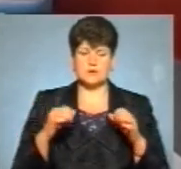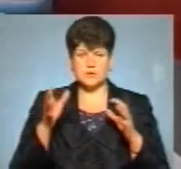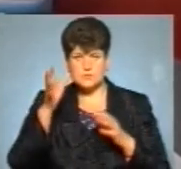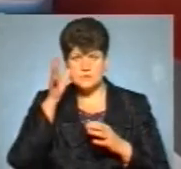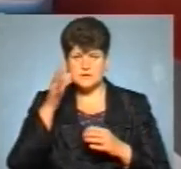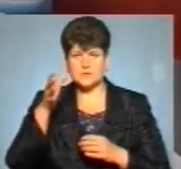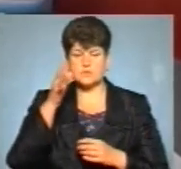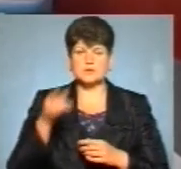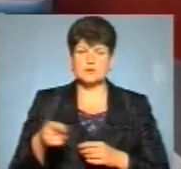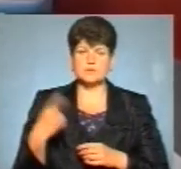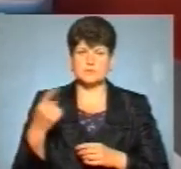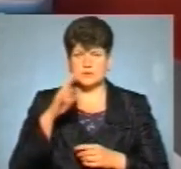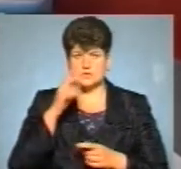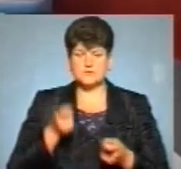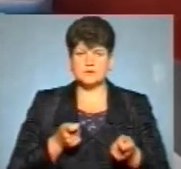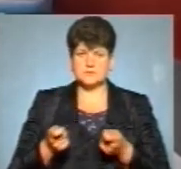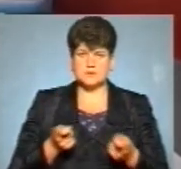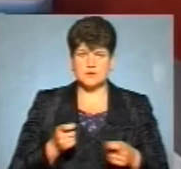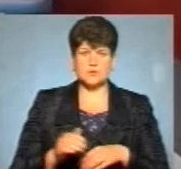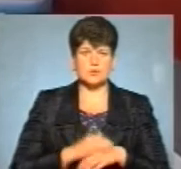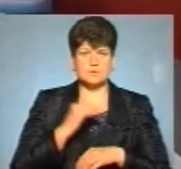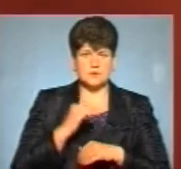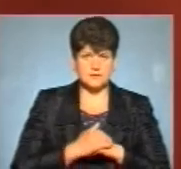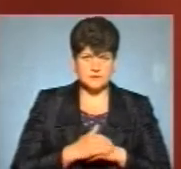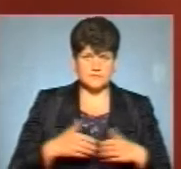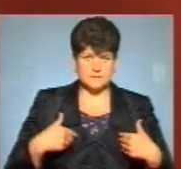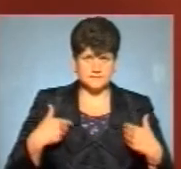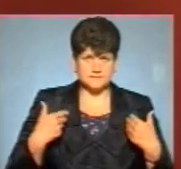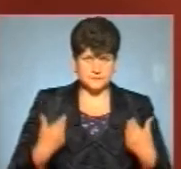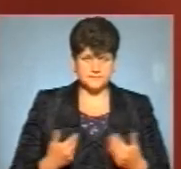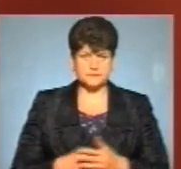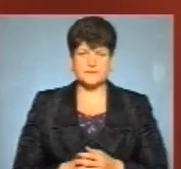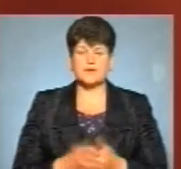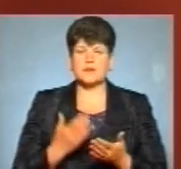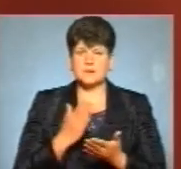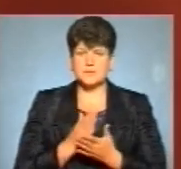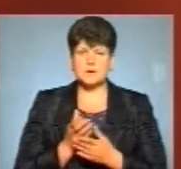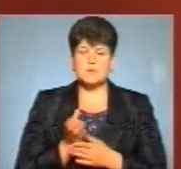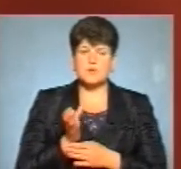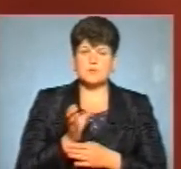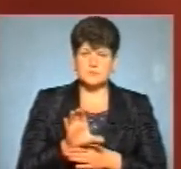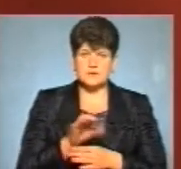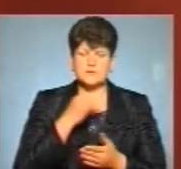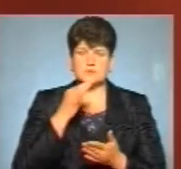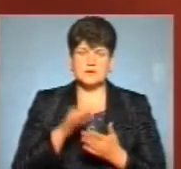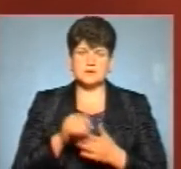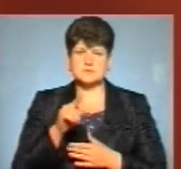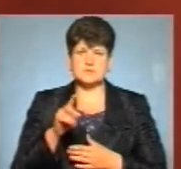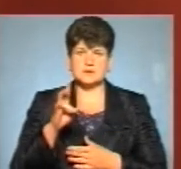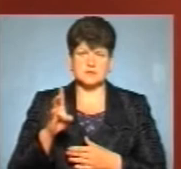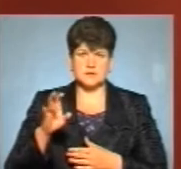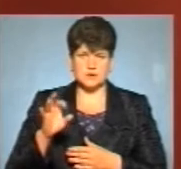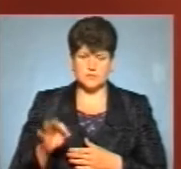Тернопільської обласної державної адміністрації. Доброго вечора. Вітаю. Маємо коментар відповідального за зовнішнє незалежне